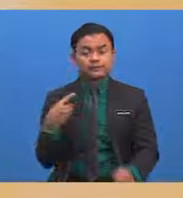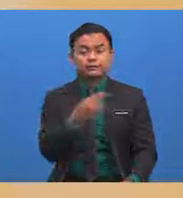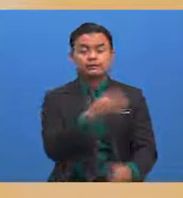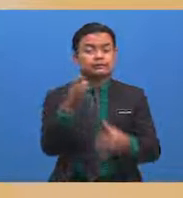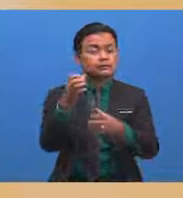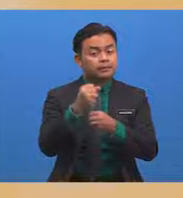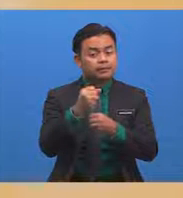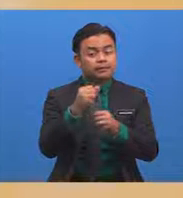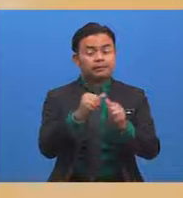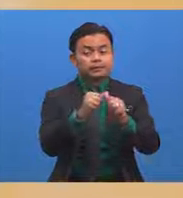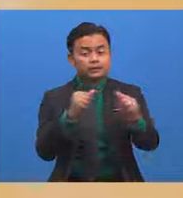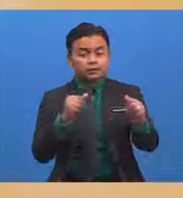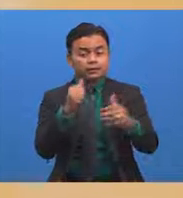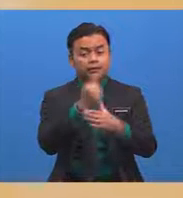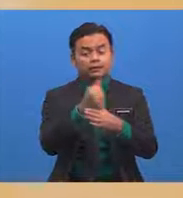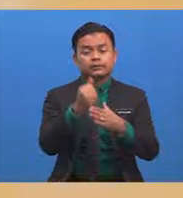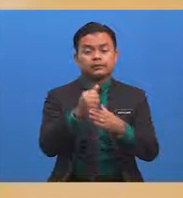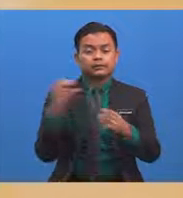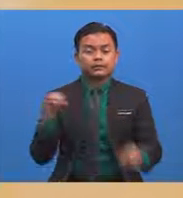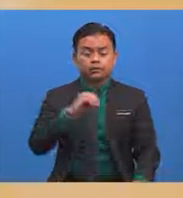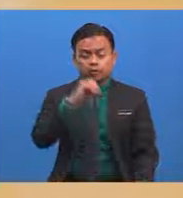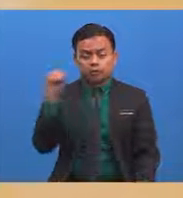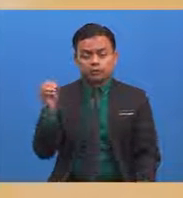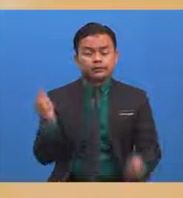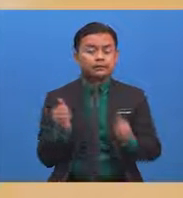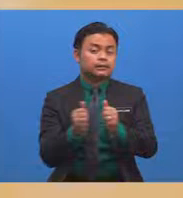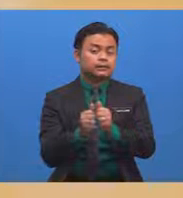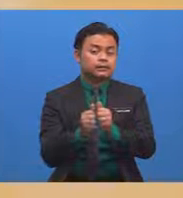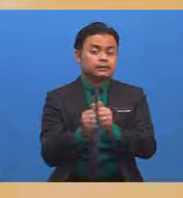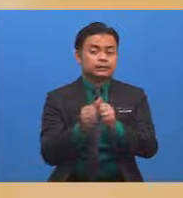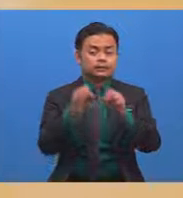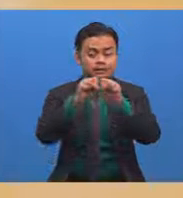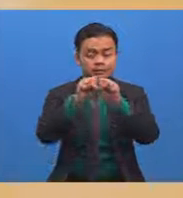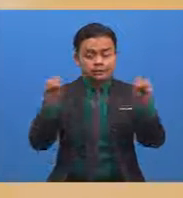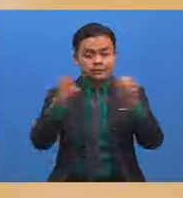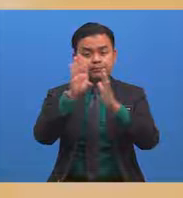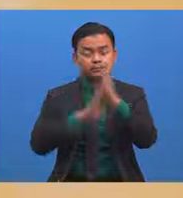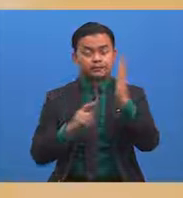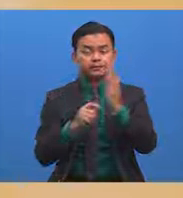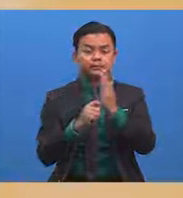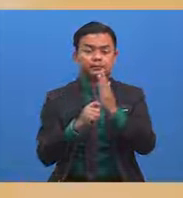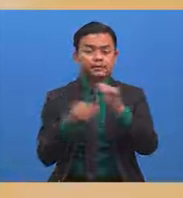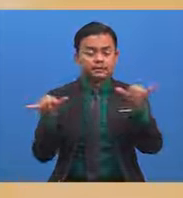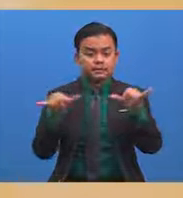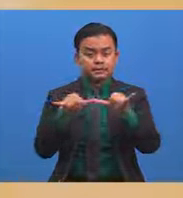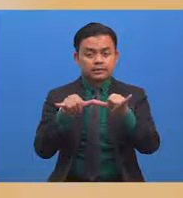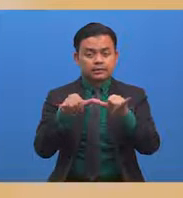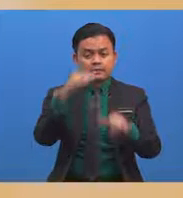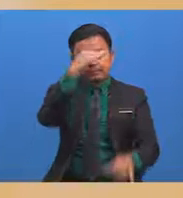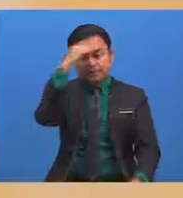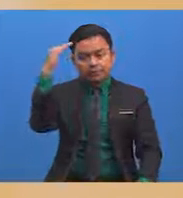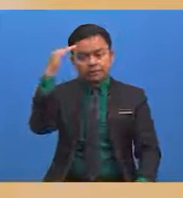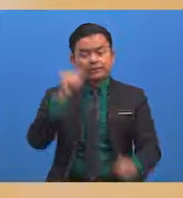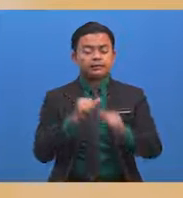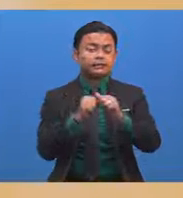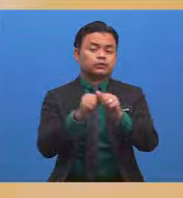jarak antara objek dengan skrin bertambah, saiz bayang-bayang juga ikut